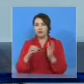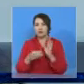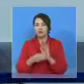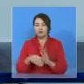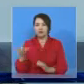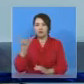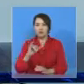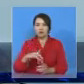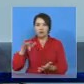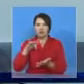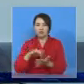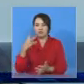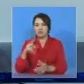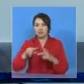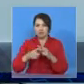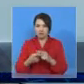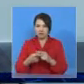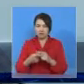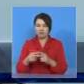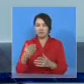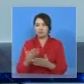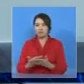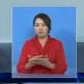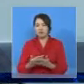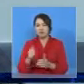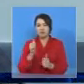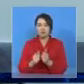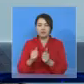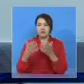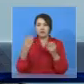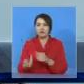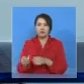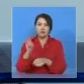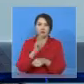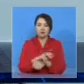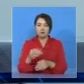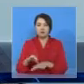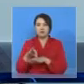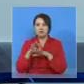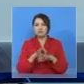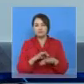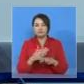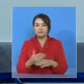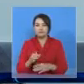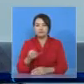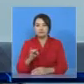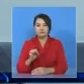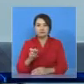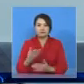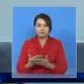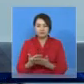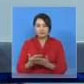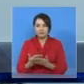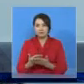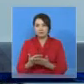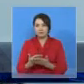Орал қаласынан 2 техника единицы жаңа арнайы көмек келіп отыр. Бұдан басқа РГБ фитосанитария арқылы жаңа